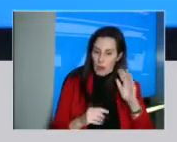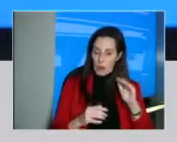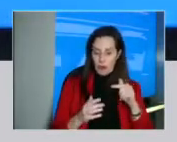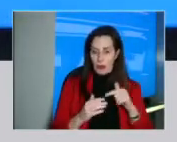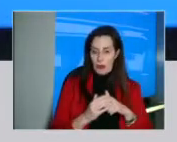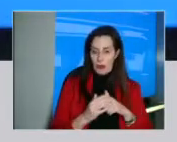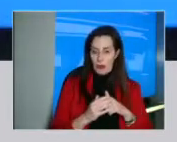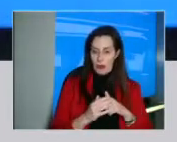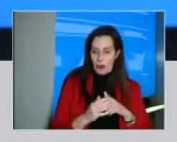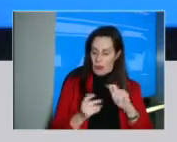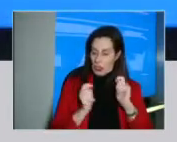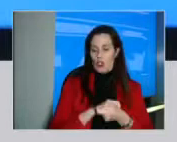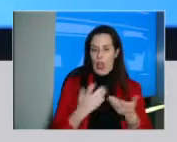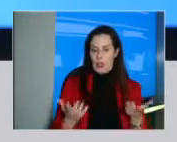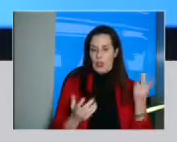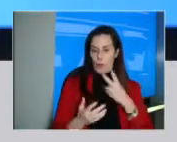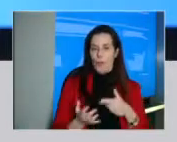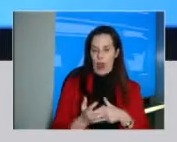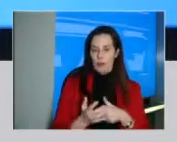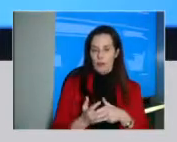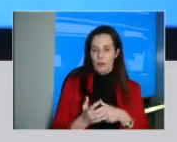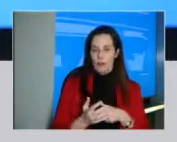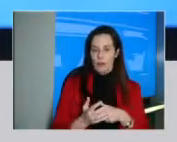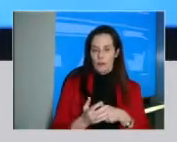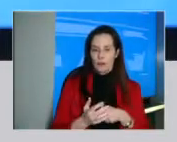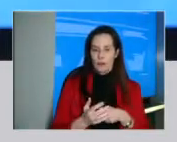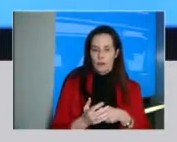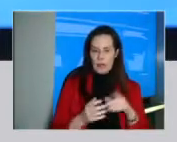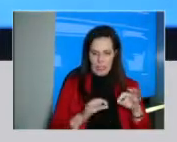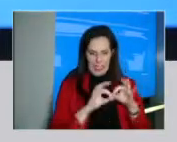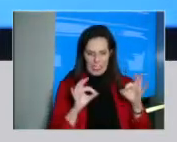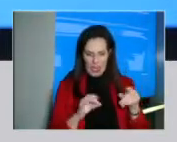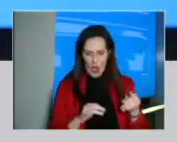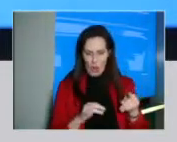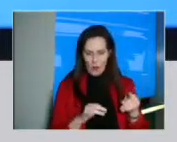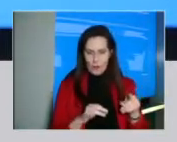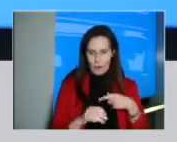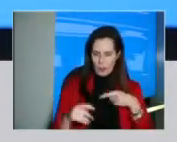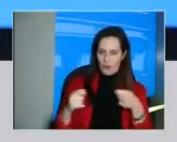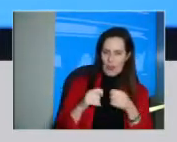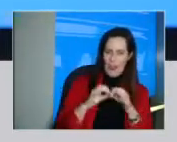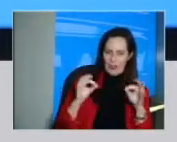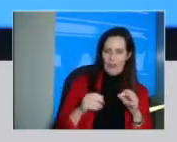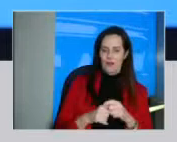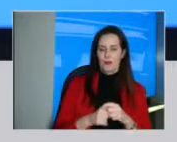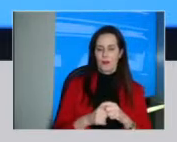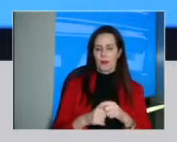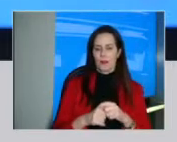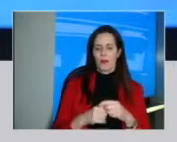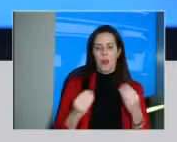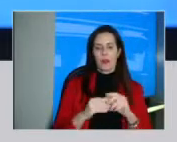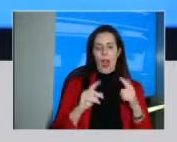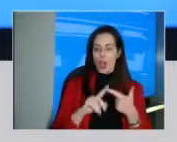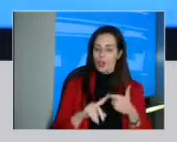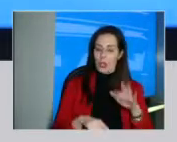יוביל לשינוי של התמהיל הזה ולדבר. החלק השני, התחילו את זה אגב, את התהליך הזה, נכון? אני הייתי שותף לזה. אוקיי. החלק השני